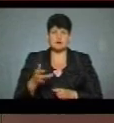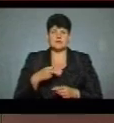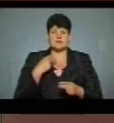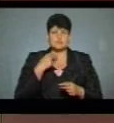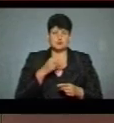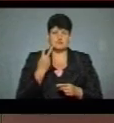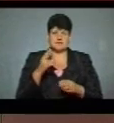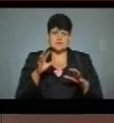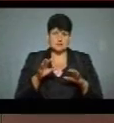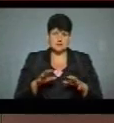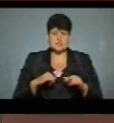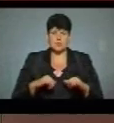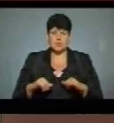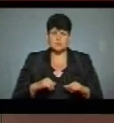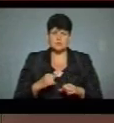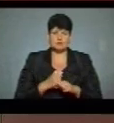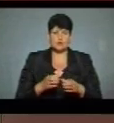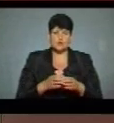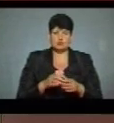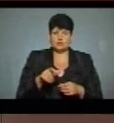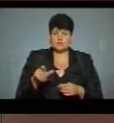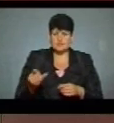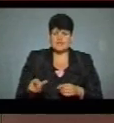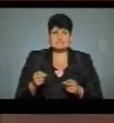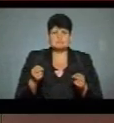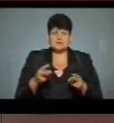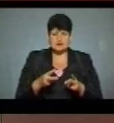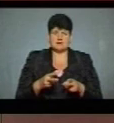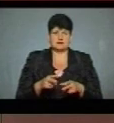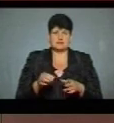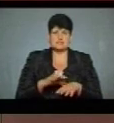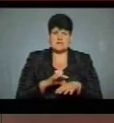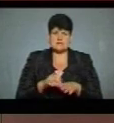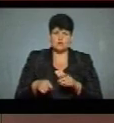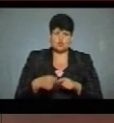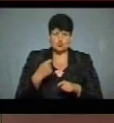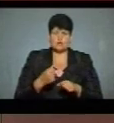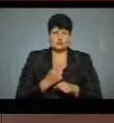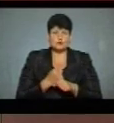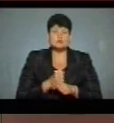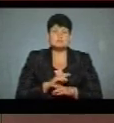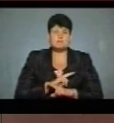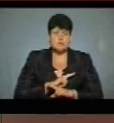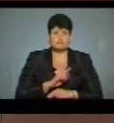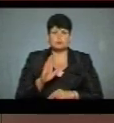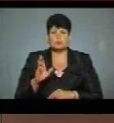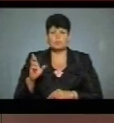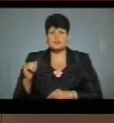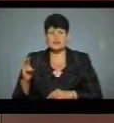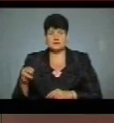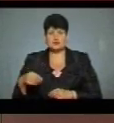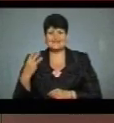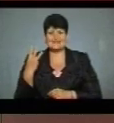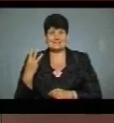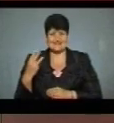кодексу України – це хуліганство, скоєне групою осіб, та умисне тяжке тілесне ушкодження, що спричинило смерть. Володимиру Біляшевичу інкримінують